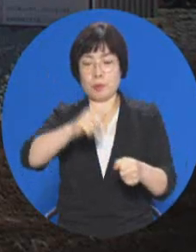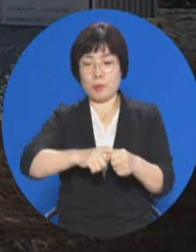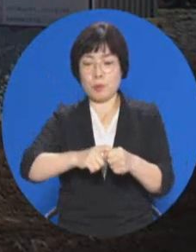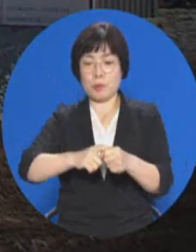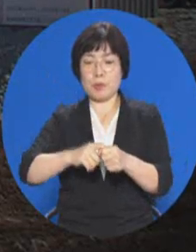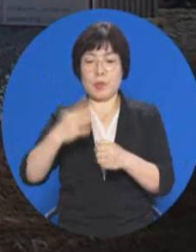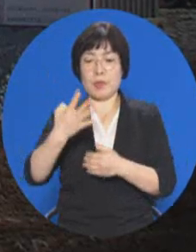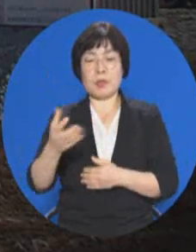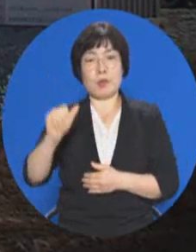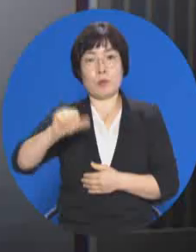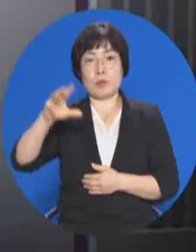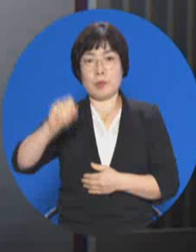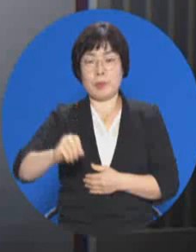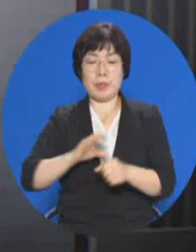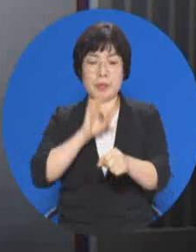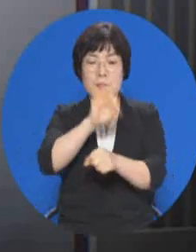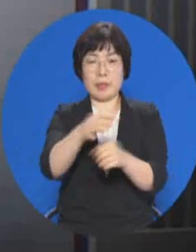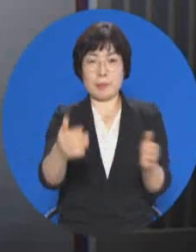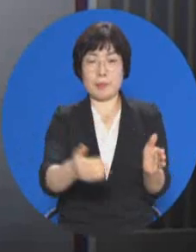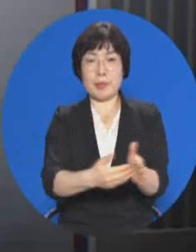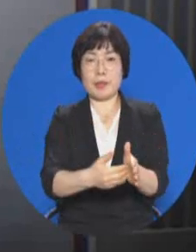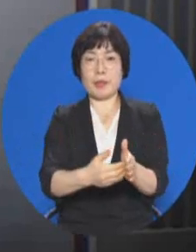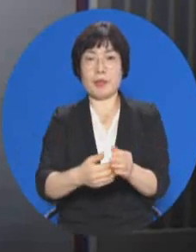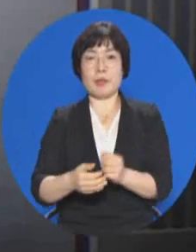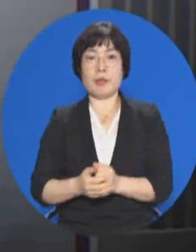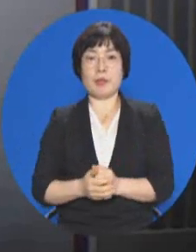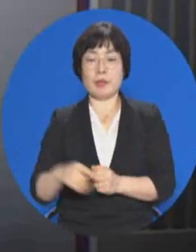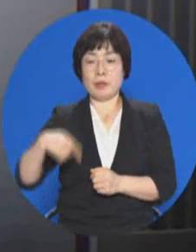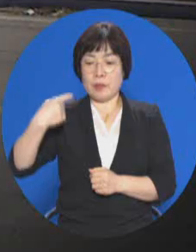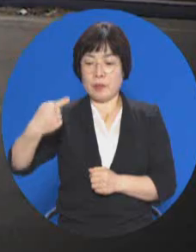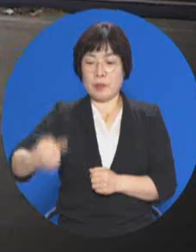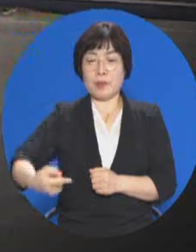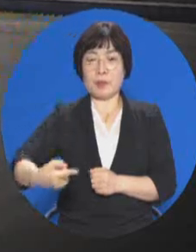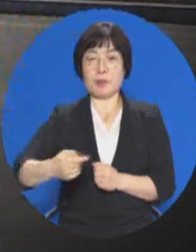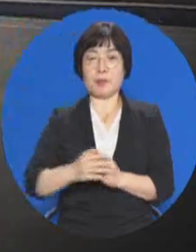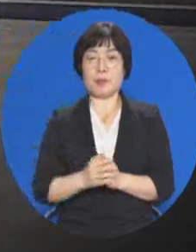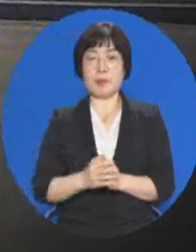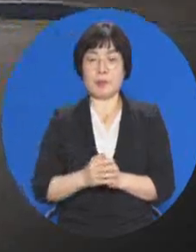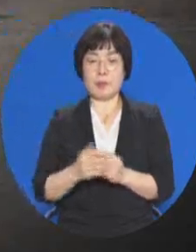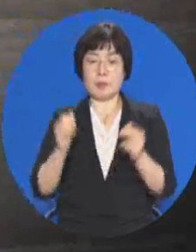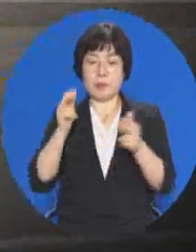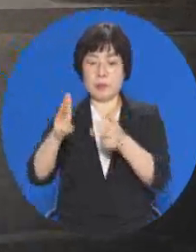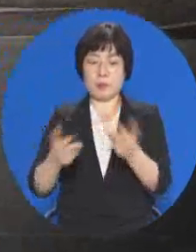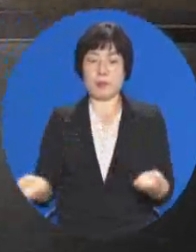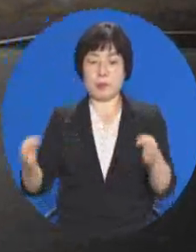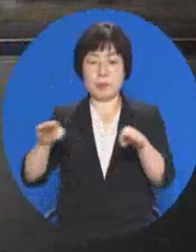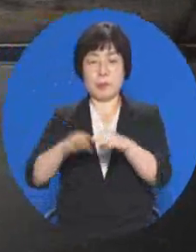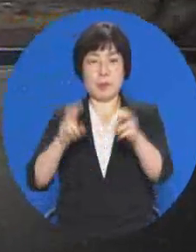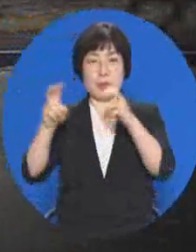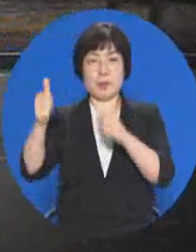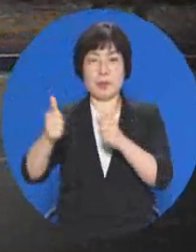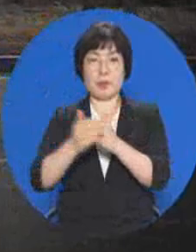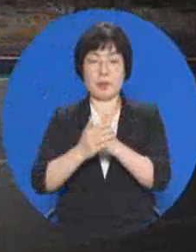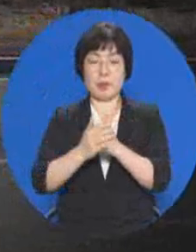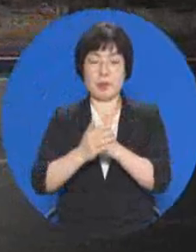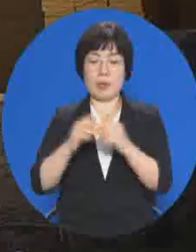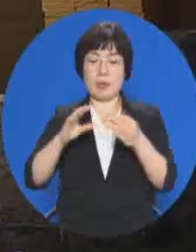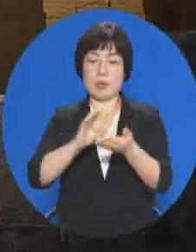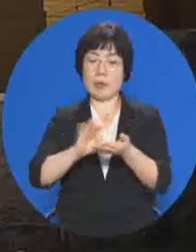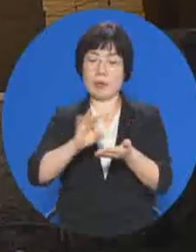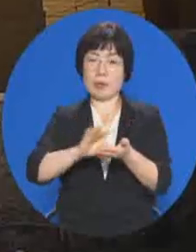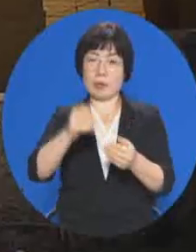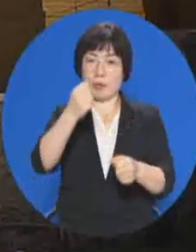4억 5천여만 원에 사들였습니다. 그리고 얼마 지나지 않아 리조트 개발 사업자에게 용지 취득 목적과